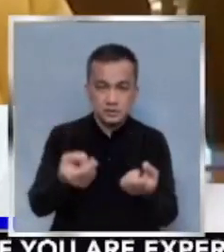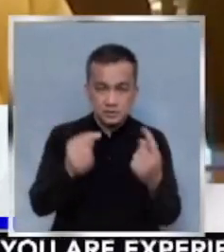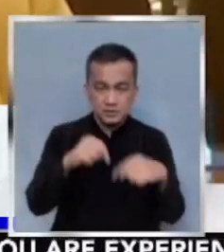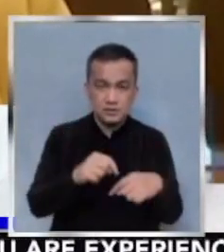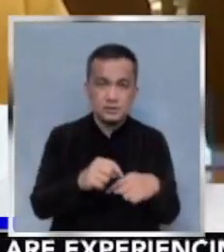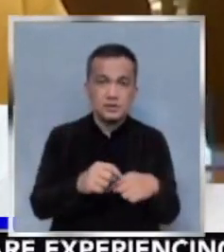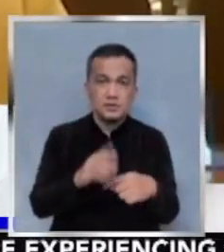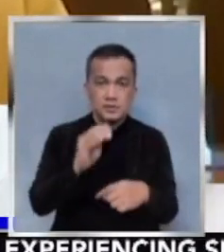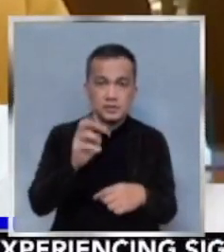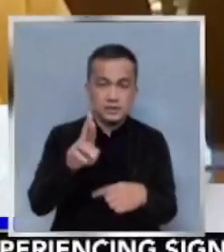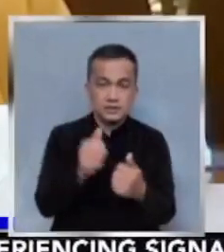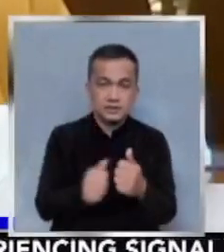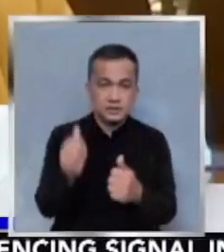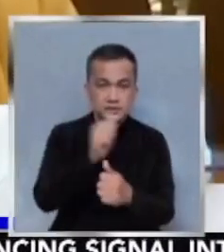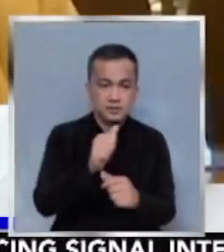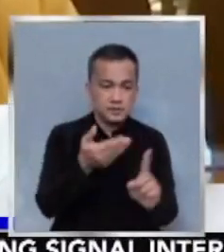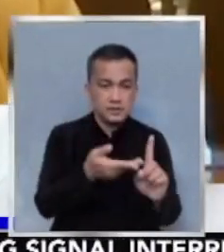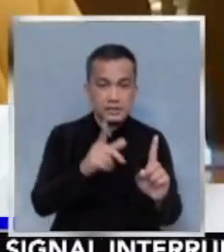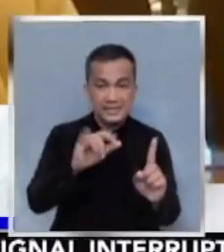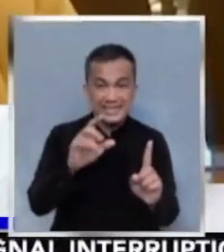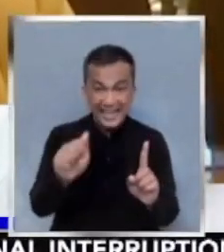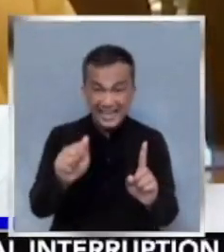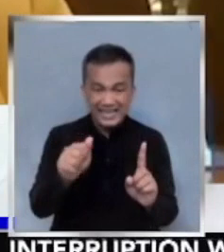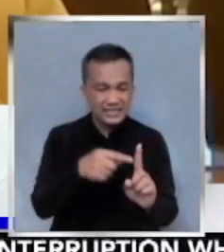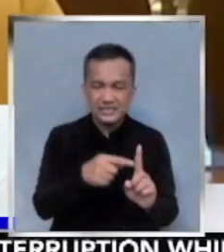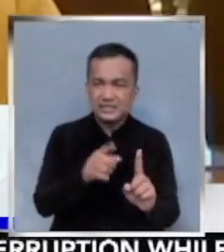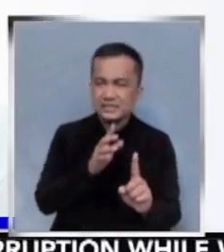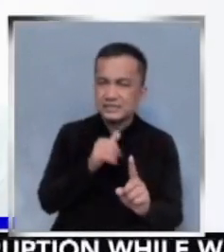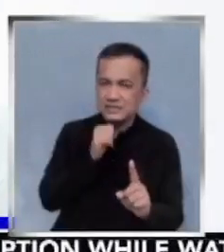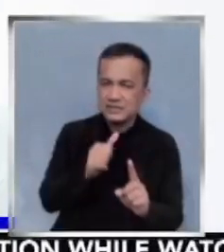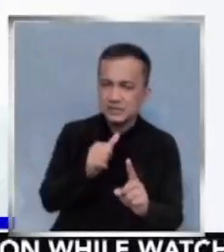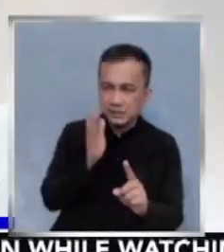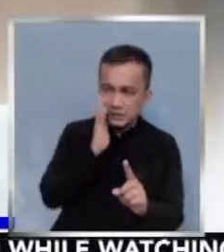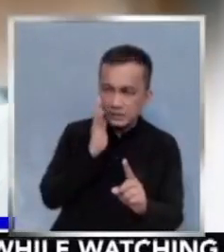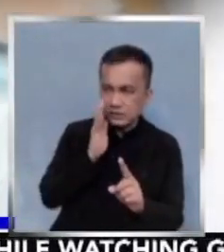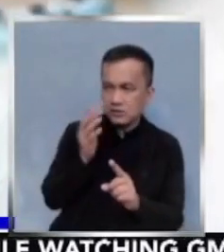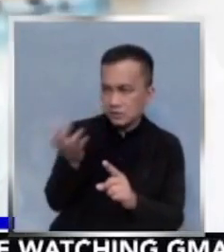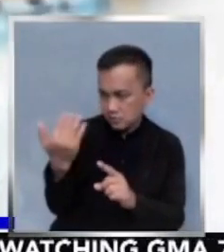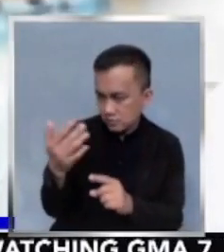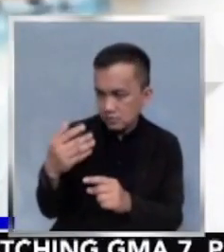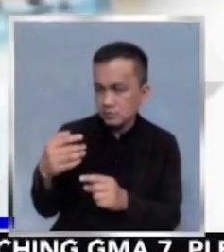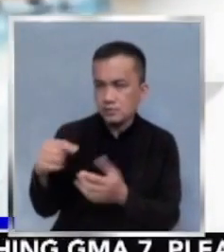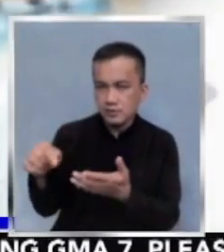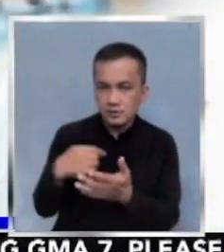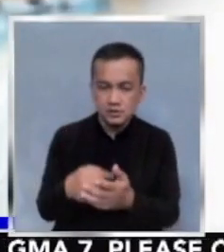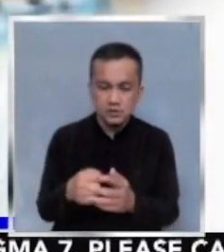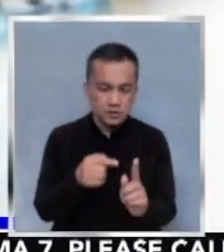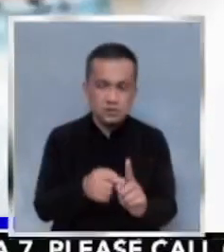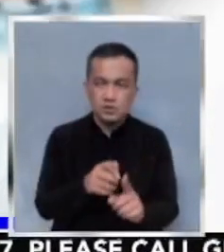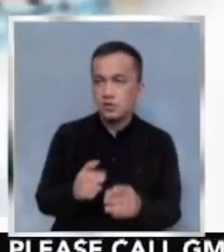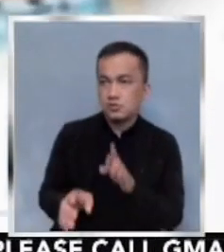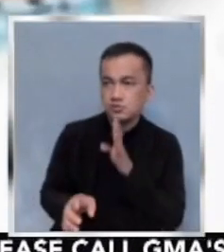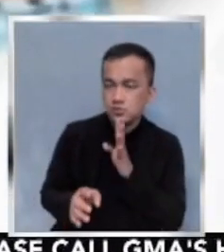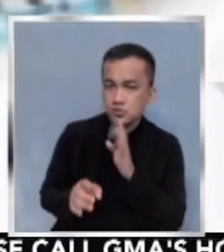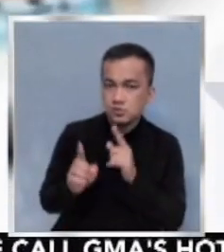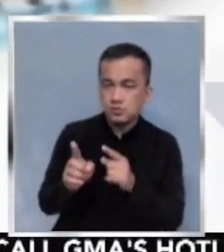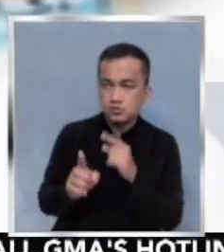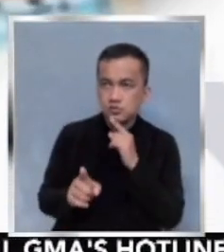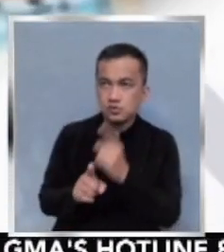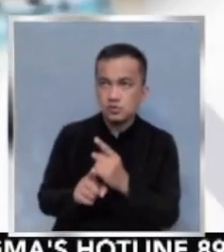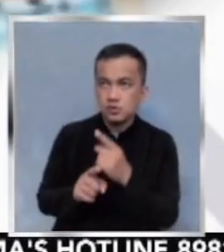Revenue Chief Lilia Guillermo, hindi raw sila mangingiming singilin nito. Kung totoo yun, that is final na executory,